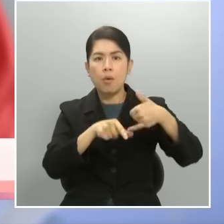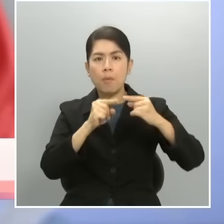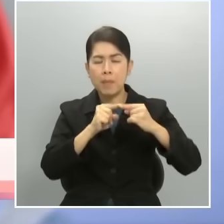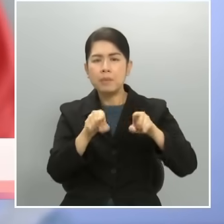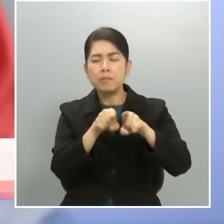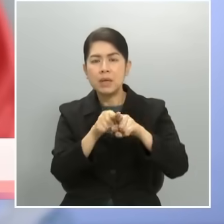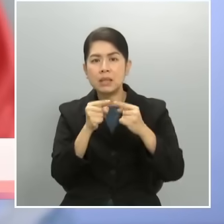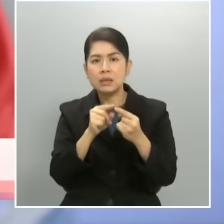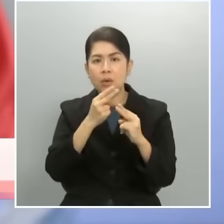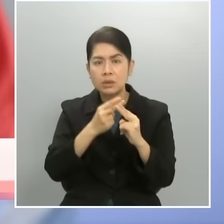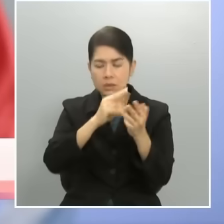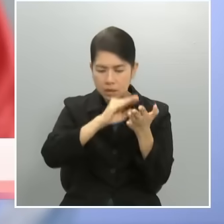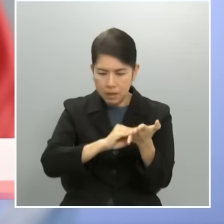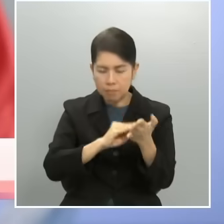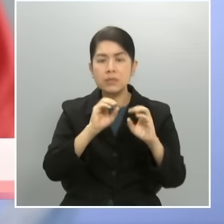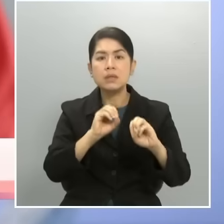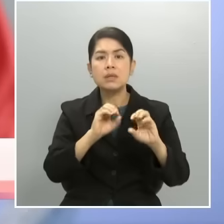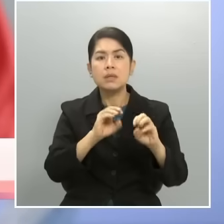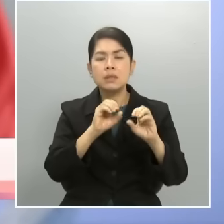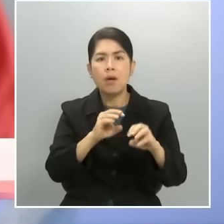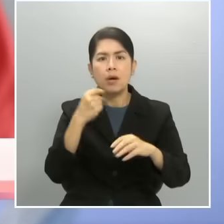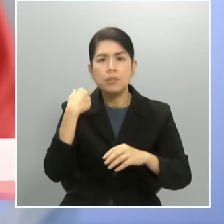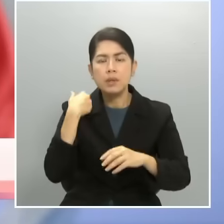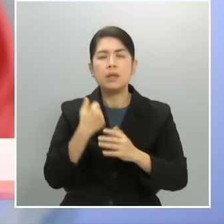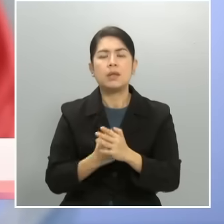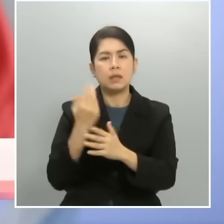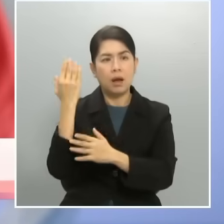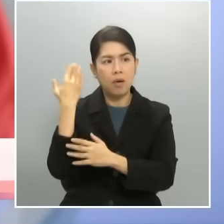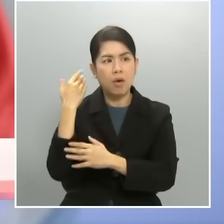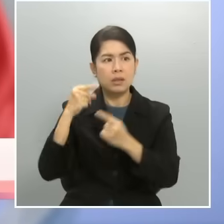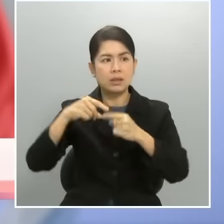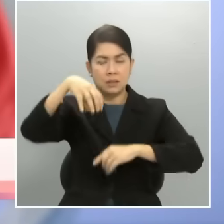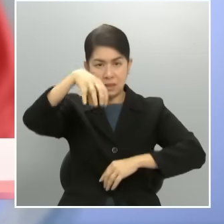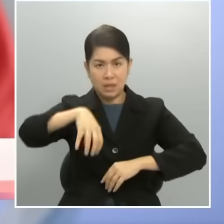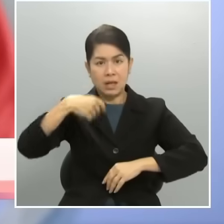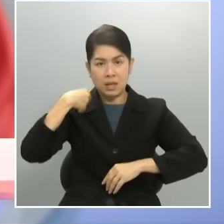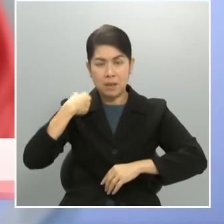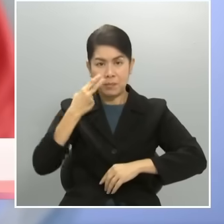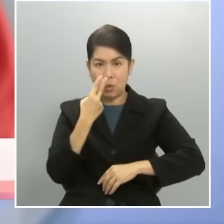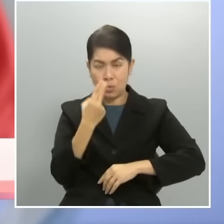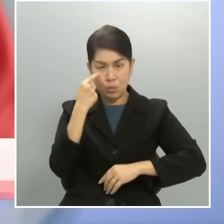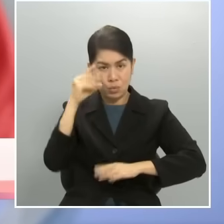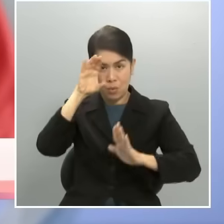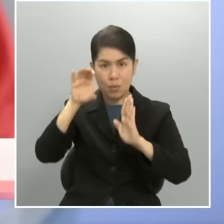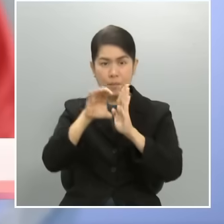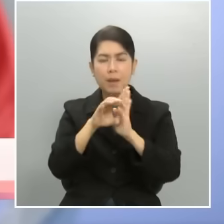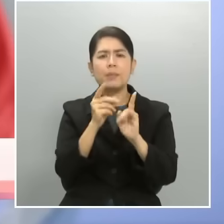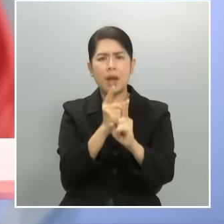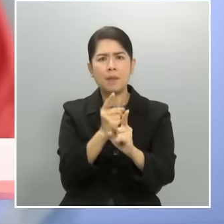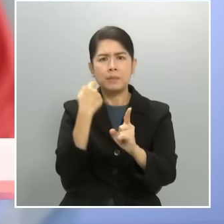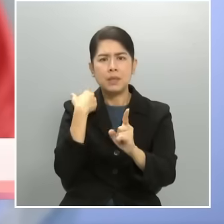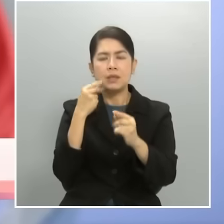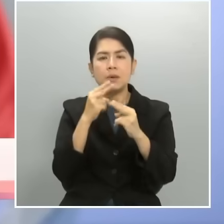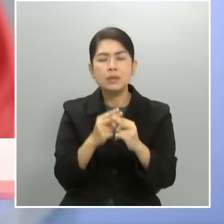จารึกปราสาทปราสาทตาพรม 2ท่านขออภัยนะฮะเป็นประธานสะสมปราสาทตาธง